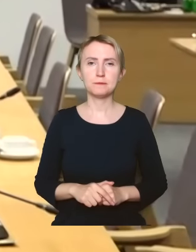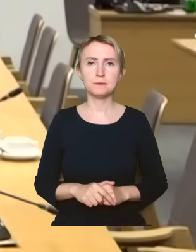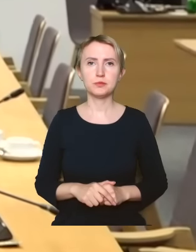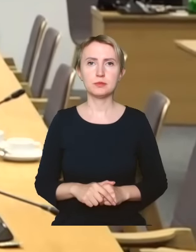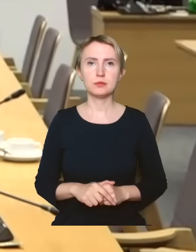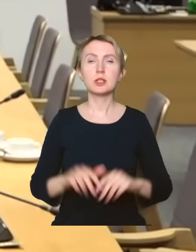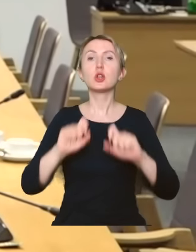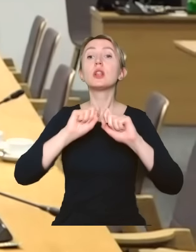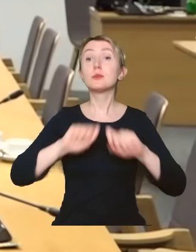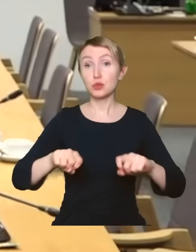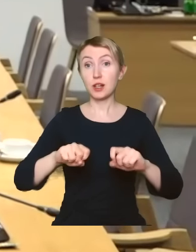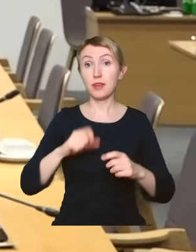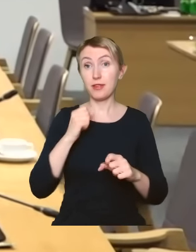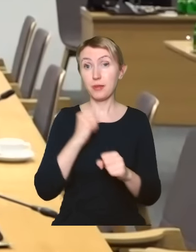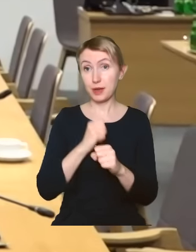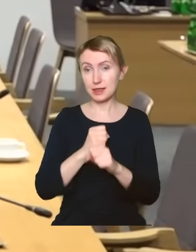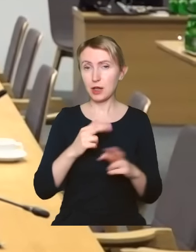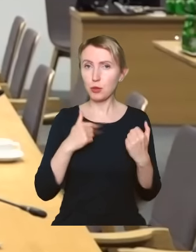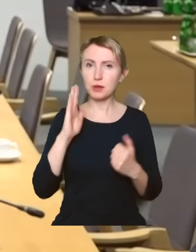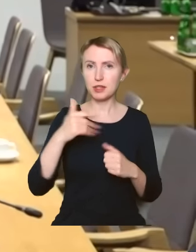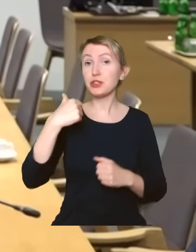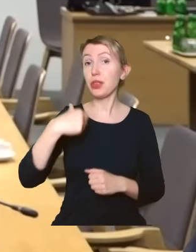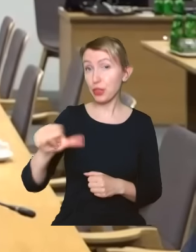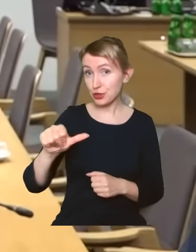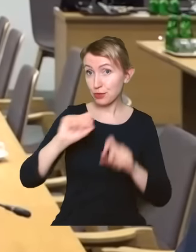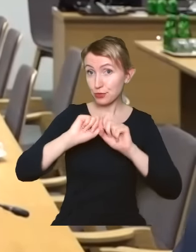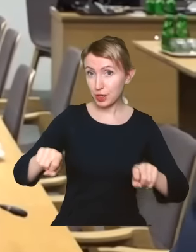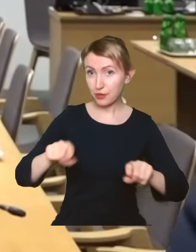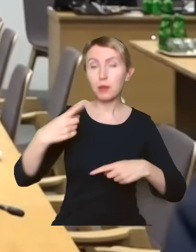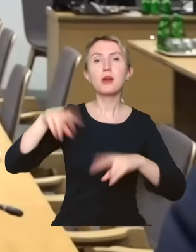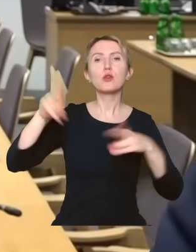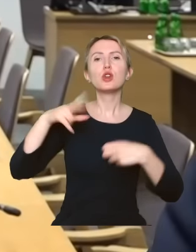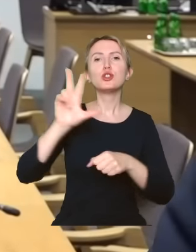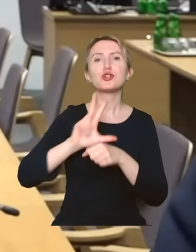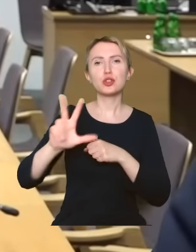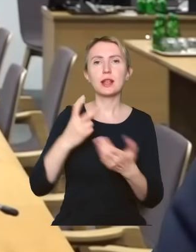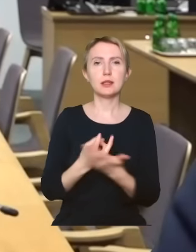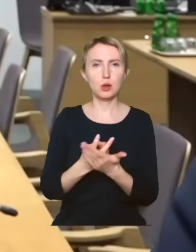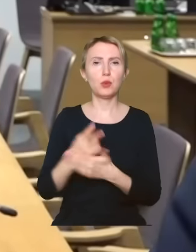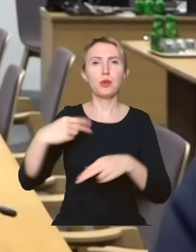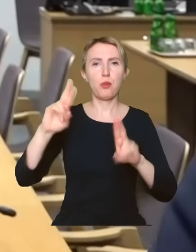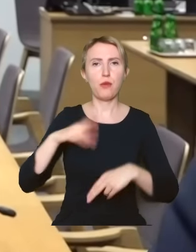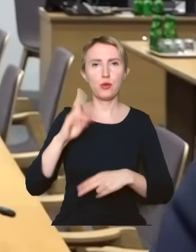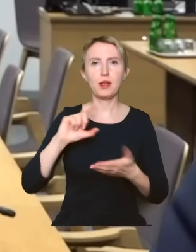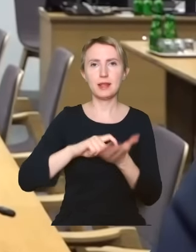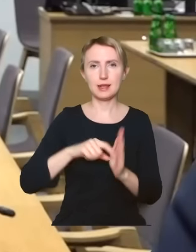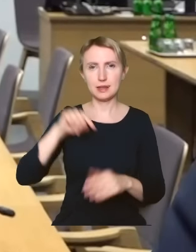przerwę w pracach komisji. Ta przerwa potrwa tydzień. Wrócimy 13 lutego tutaj do tej